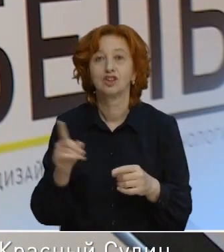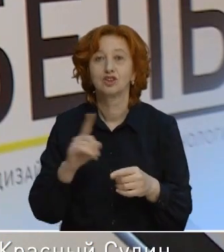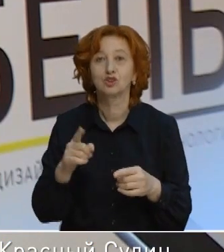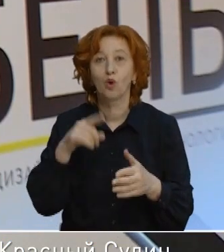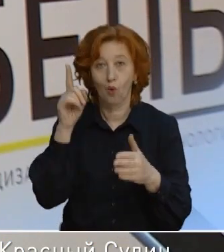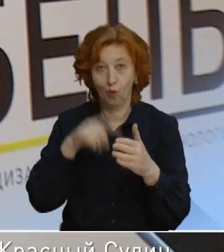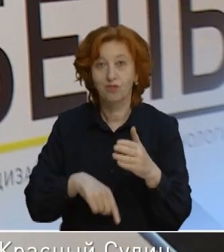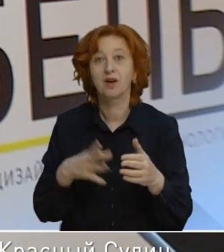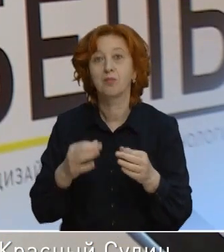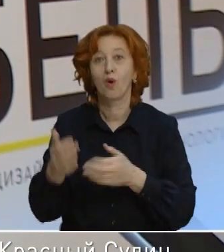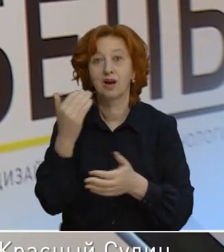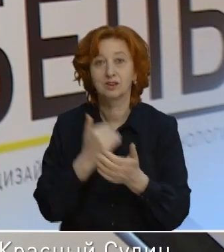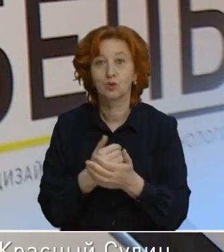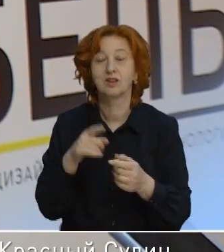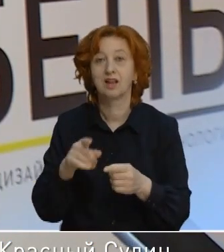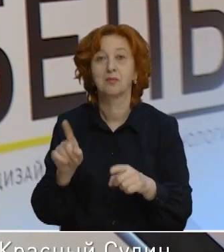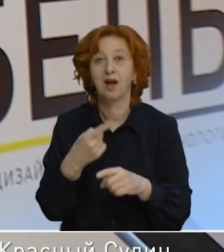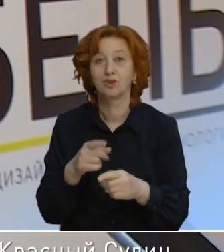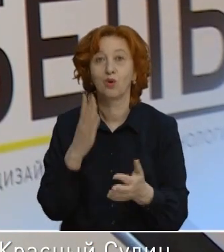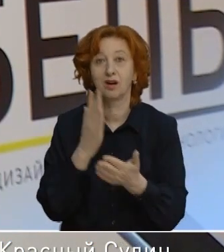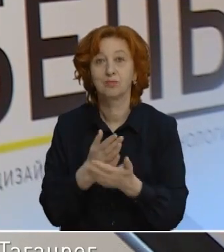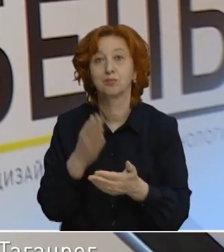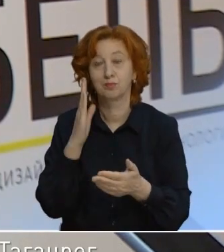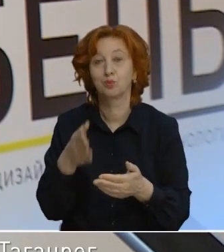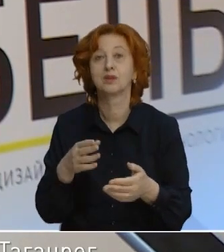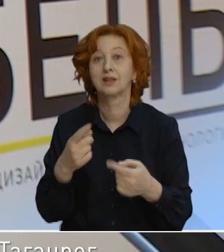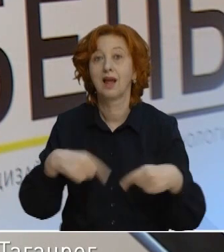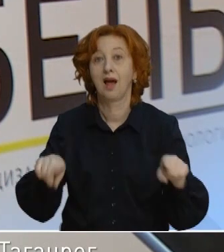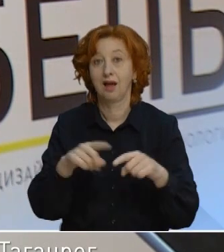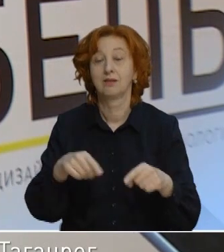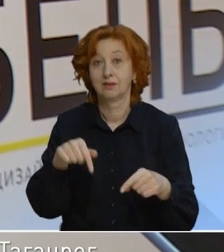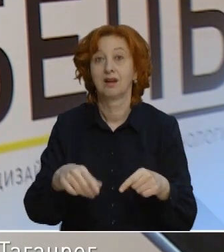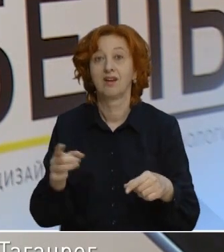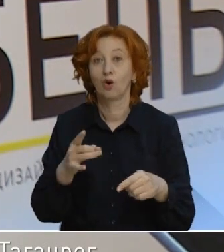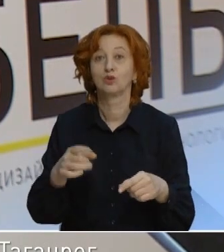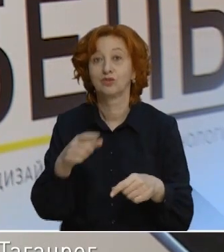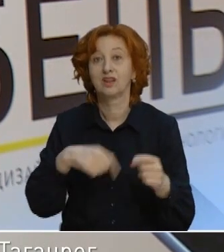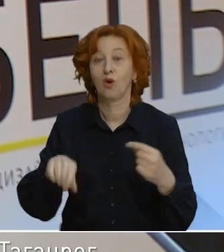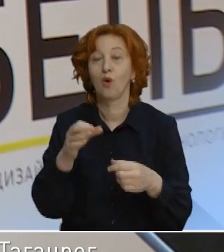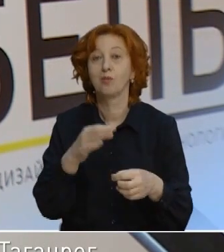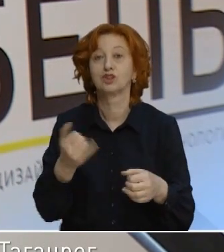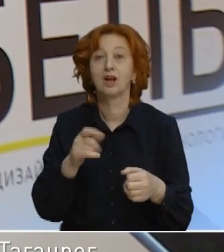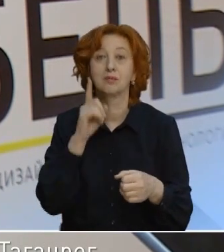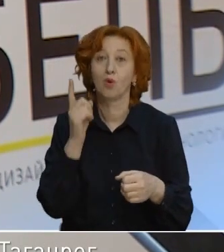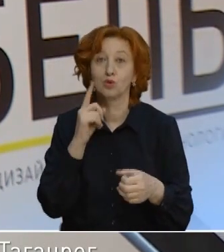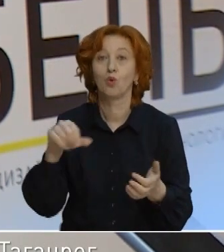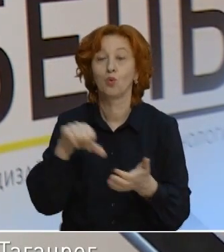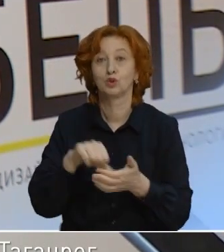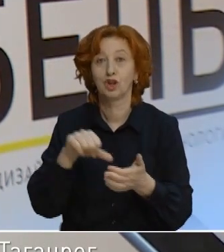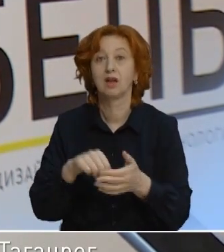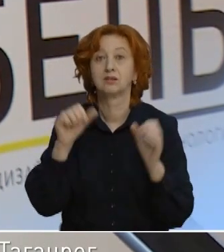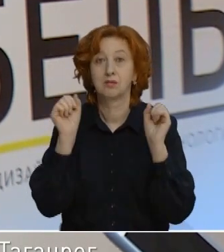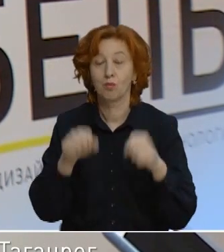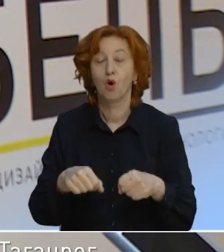по результатам этого форума, этот форум пройдет в течение 5 дней на территории Донского региона, часть молодежи, участников могут побороться